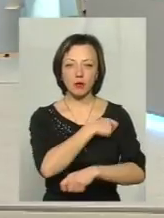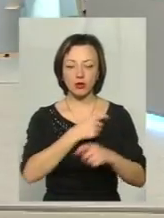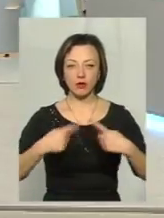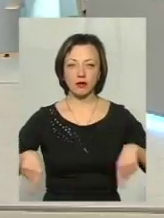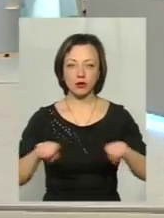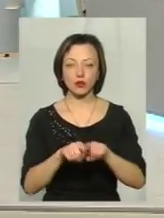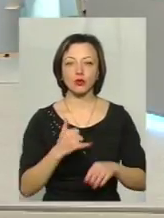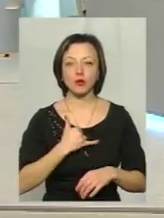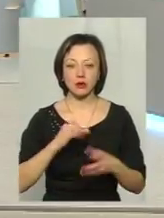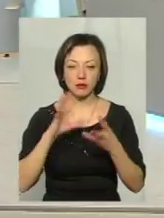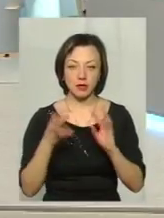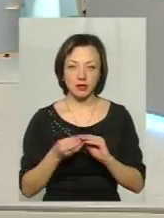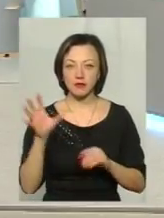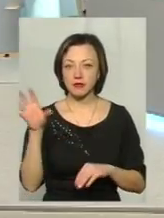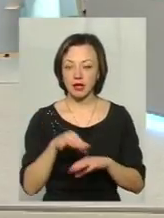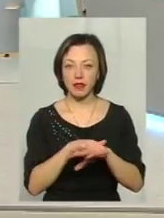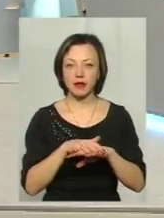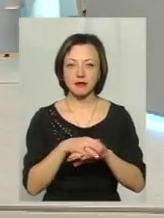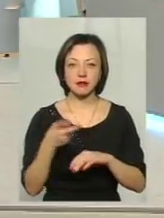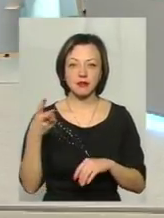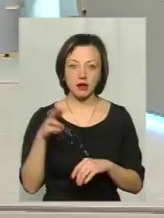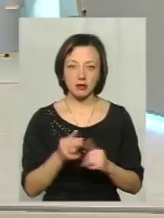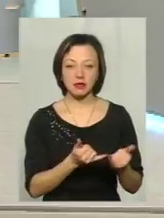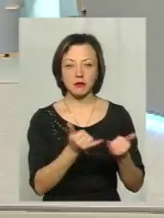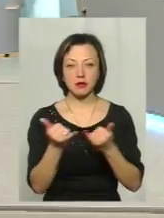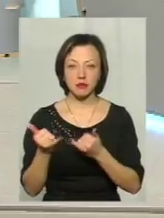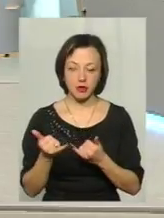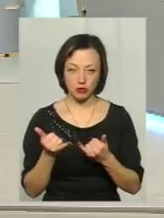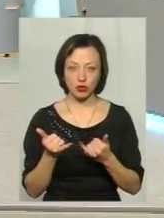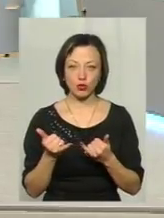в принципі, все населення зони спостереження забезпечено